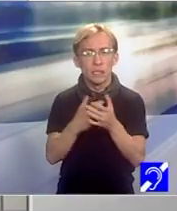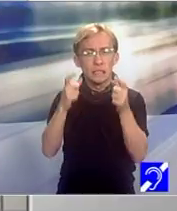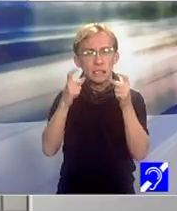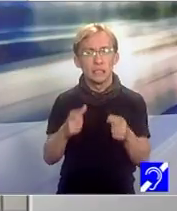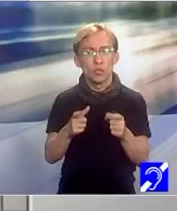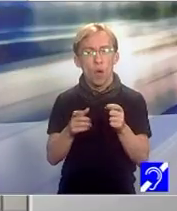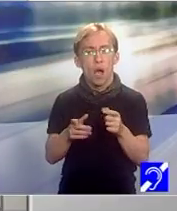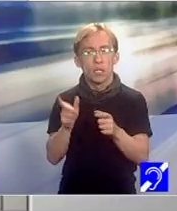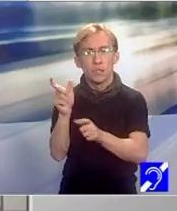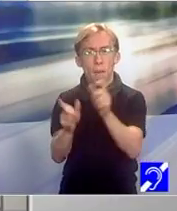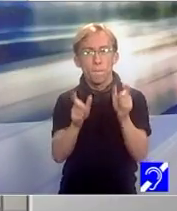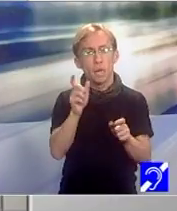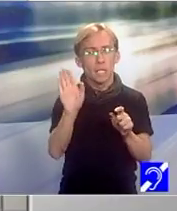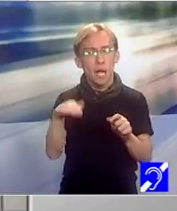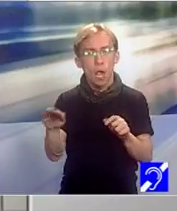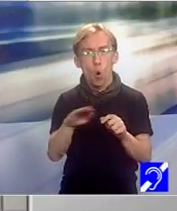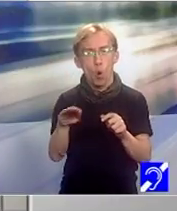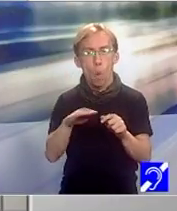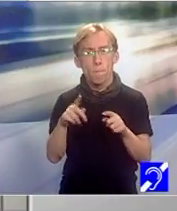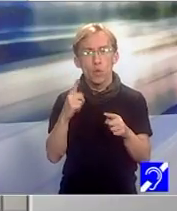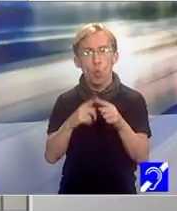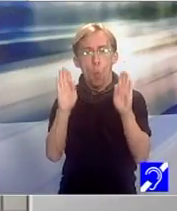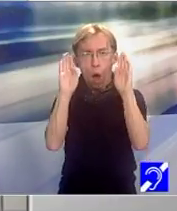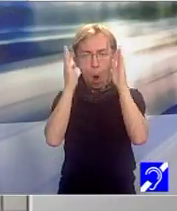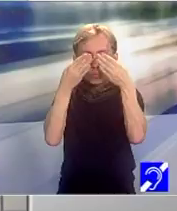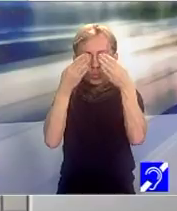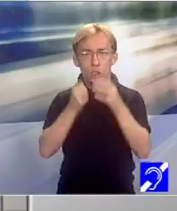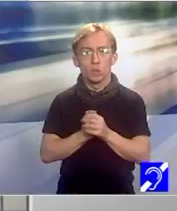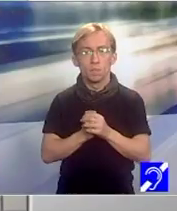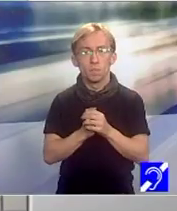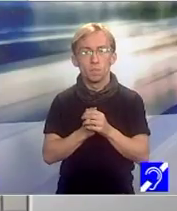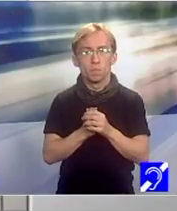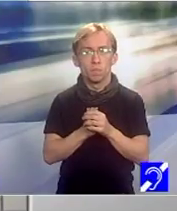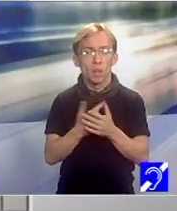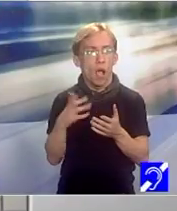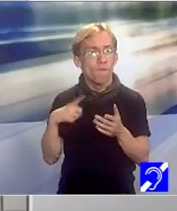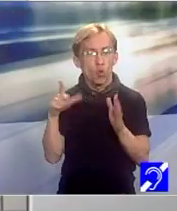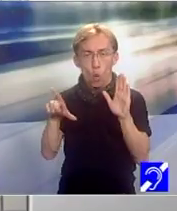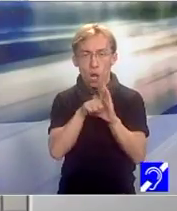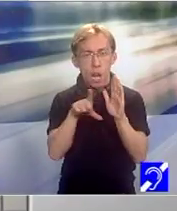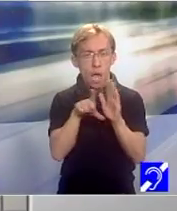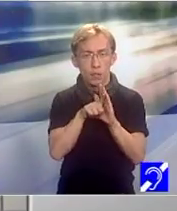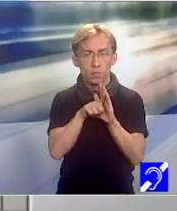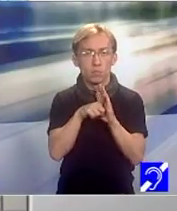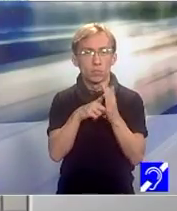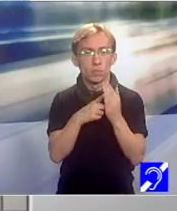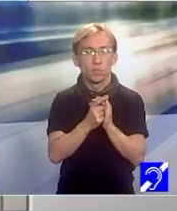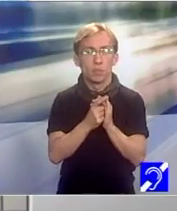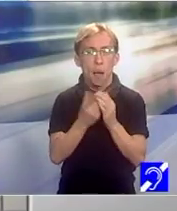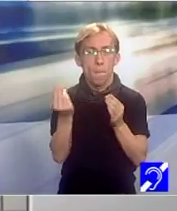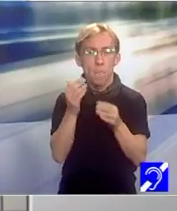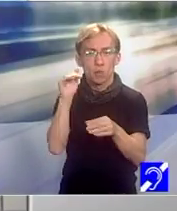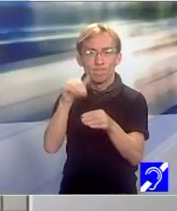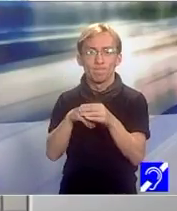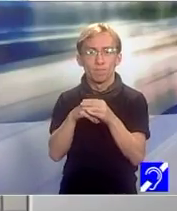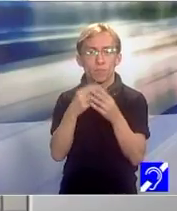părinților care au copii cu autism, care au solicitat în mod repetat aceste lucruri. A fost și o lege care este în vigoare de câțiva